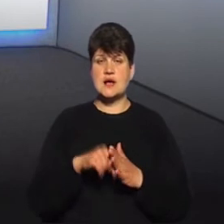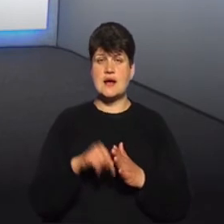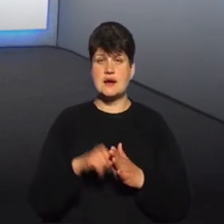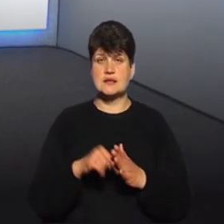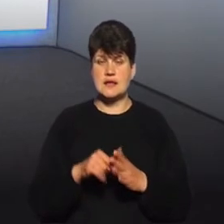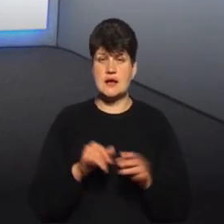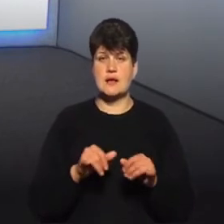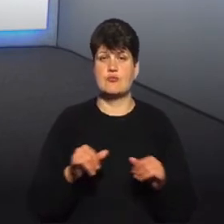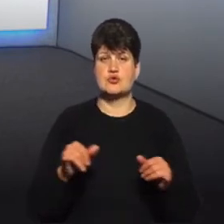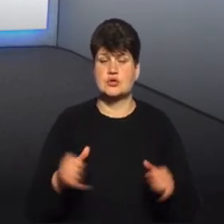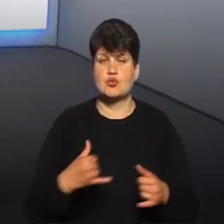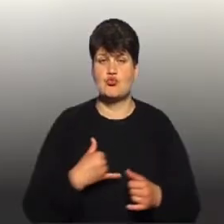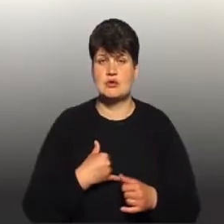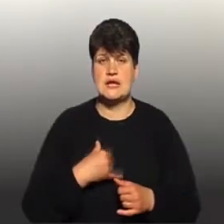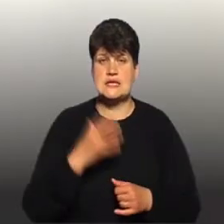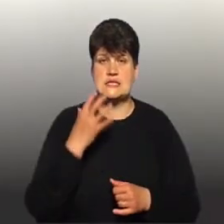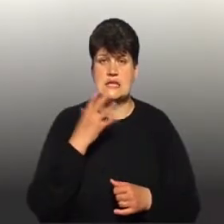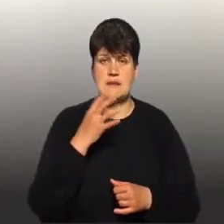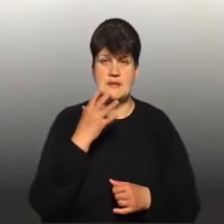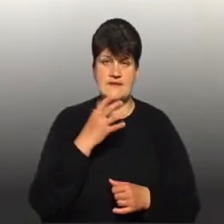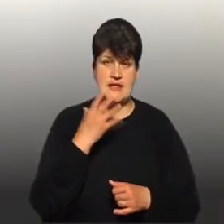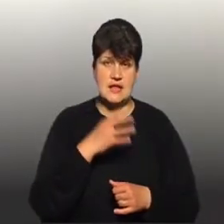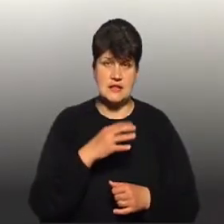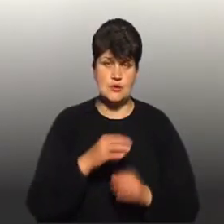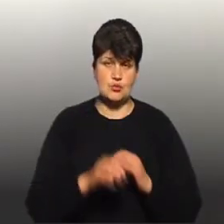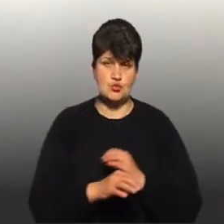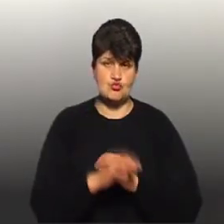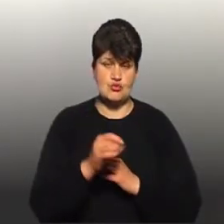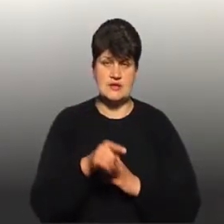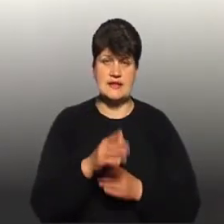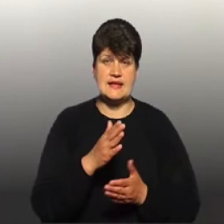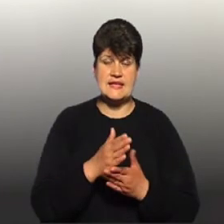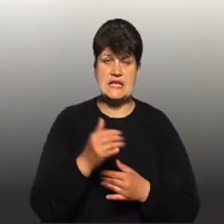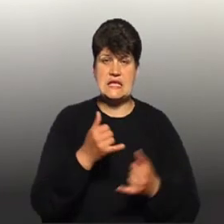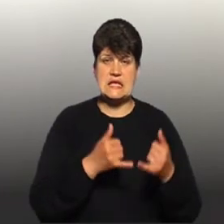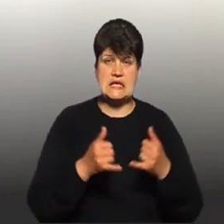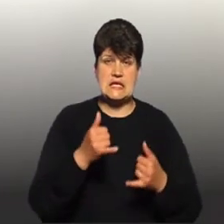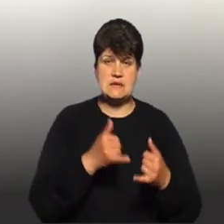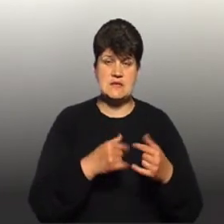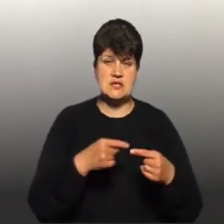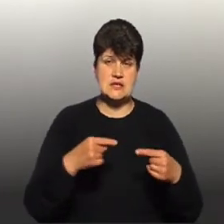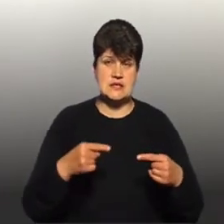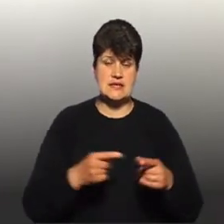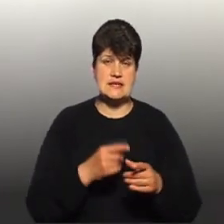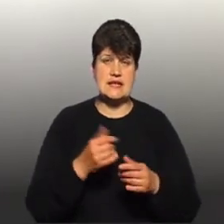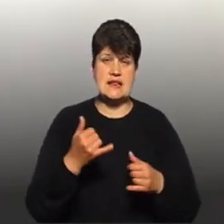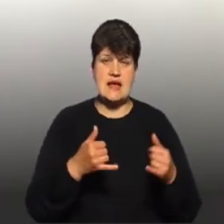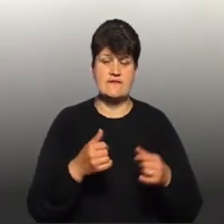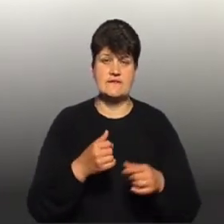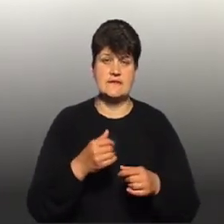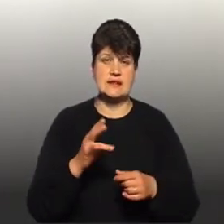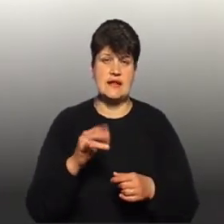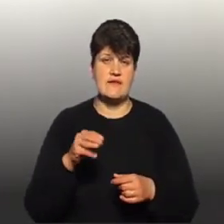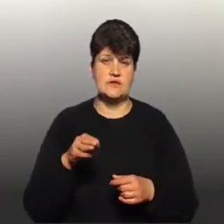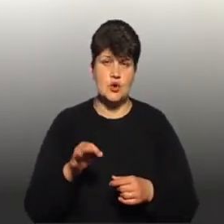на Південному Сході, там, де є ці хімічні різні нафтопереробні комбінати, так? Великі заводи. Хімічні